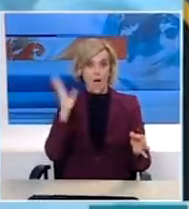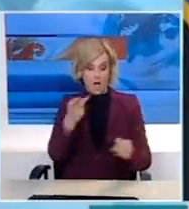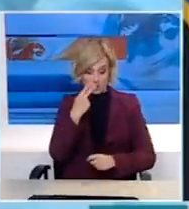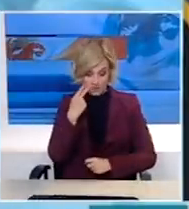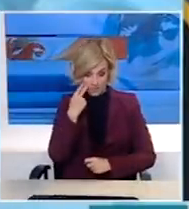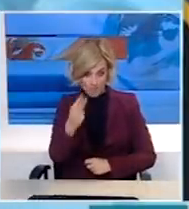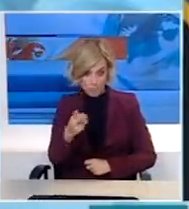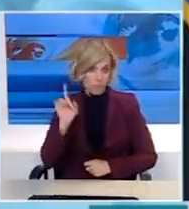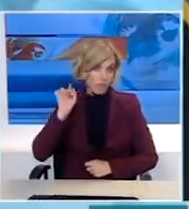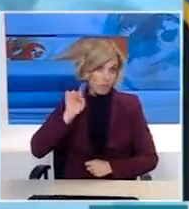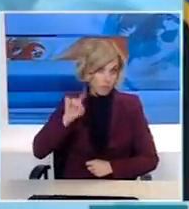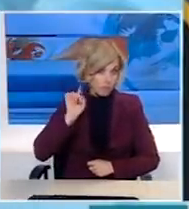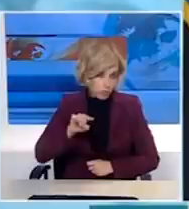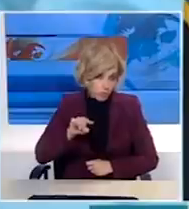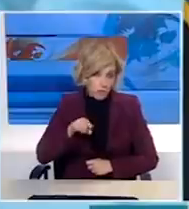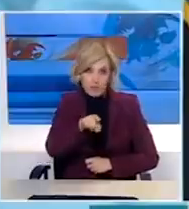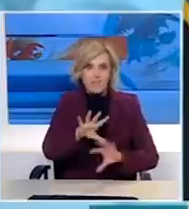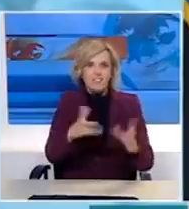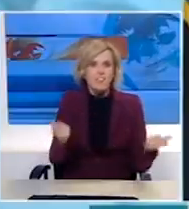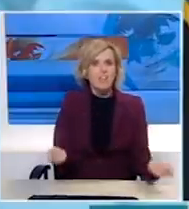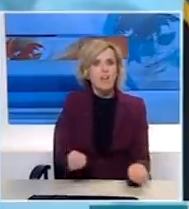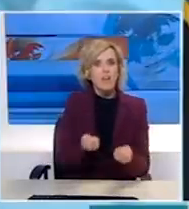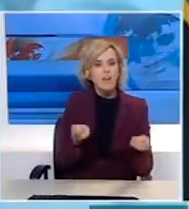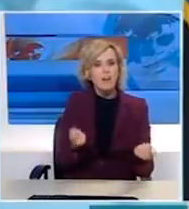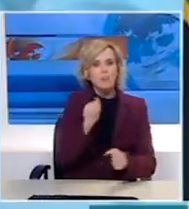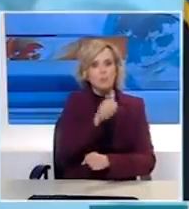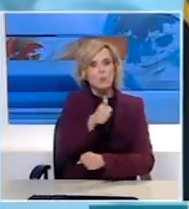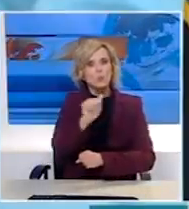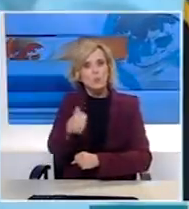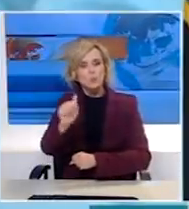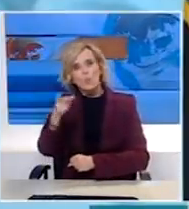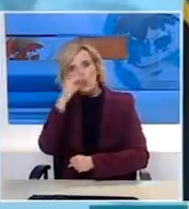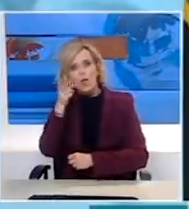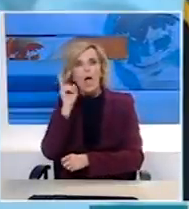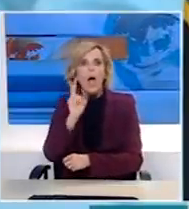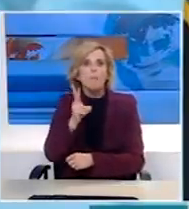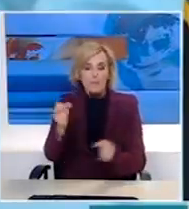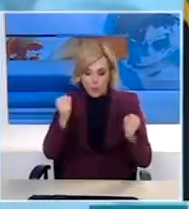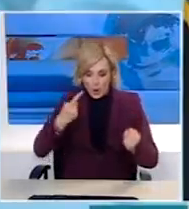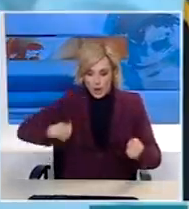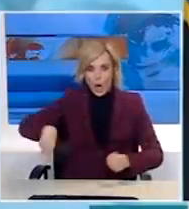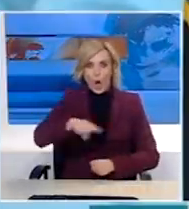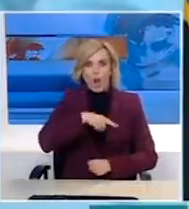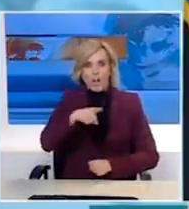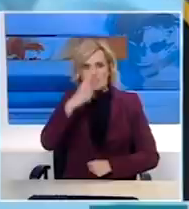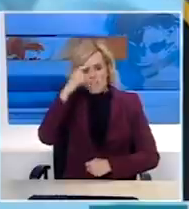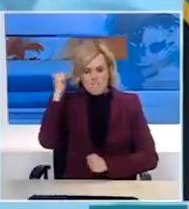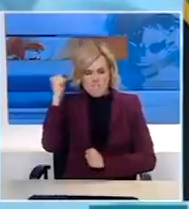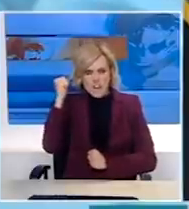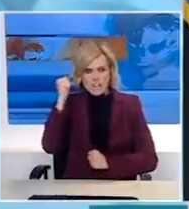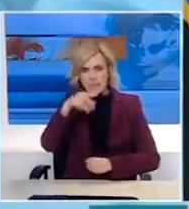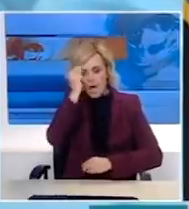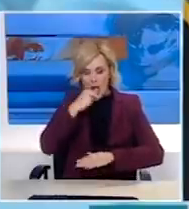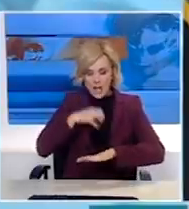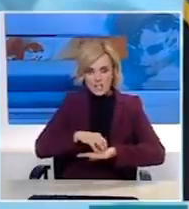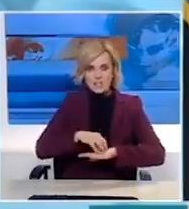έχουν σχέση με τους πιστούς, αλλά με μονωμένες προσπάθειες κάποιων φανατικών, με συγχωρείτε, οι οποίοι δρούν αντίθετα